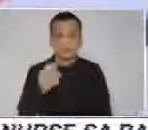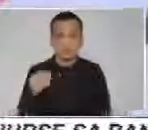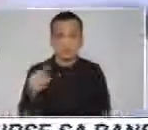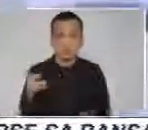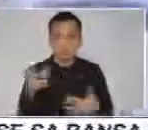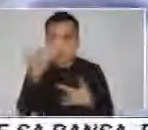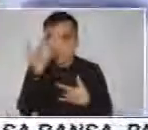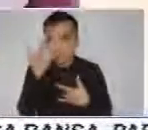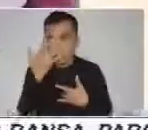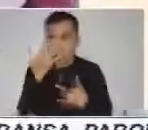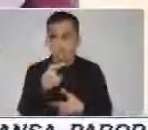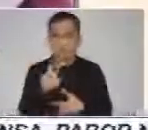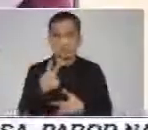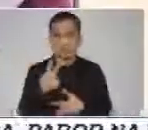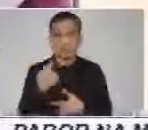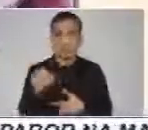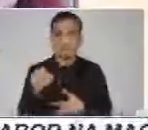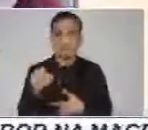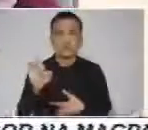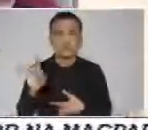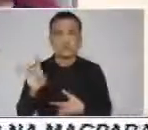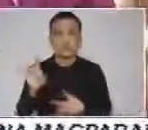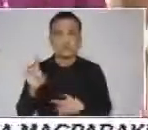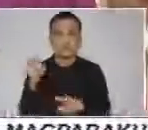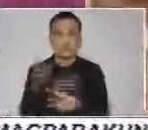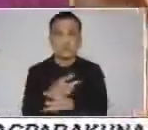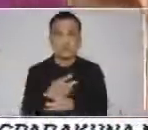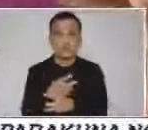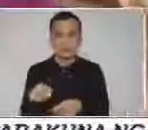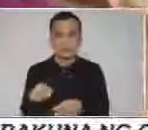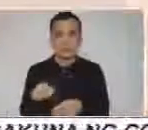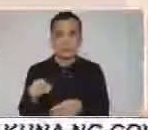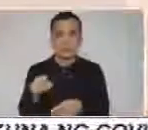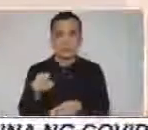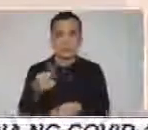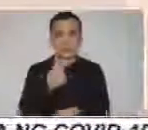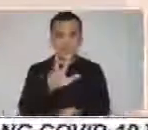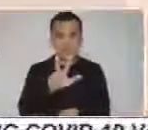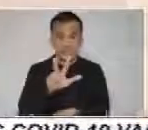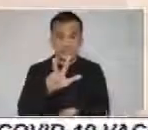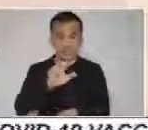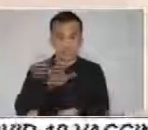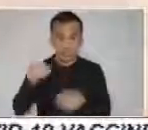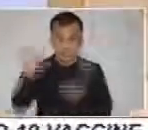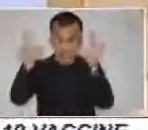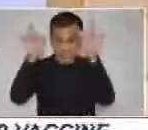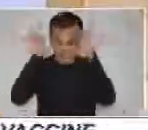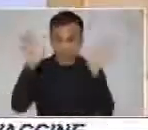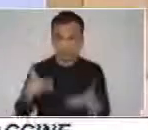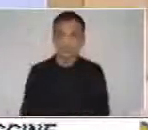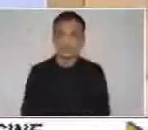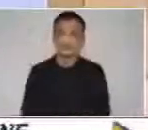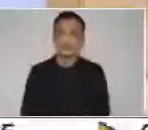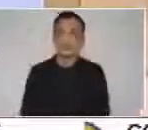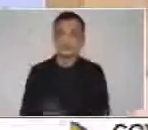gamitin. Kugnay po nito, nanawagan ng grupo sa gobyerno na akuin ang buong responsibilidad sa monitoring at